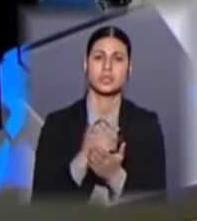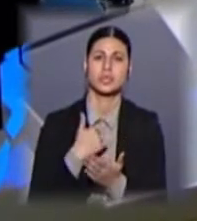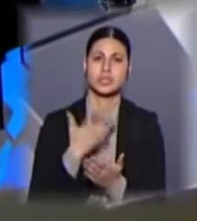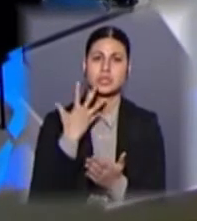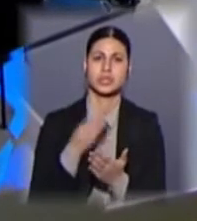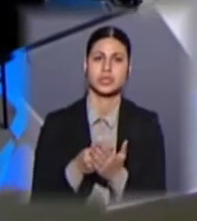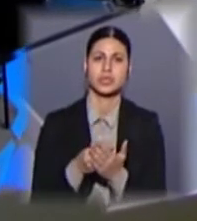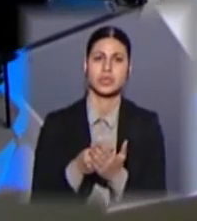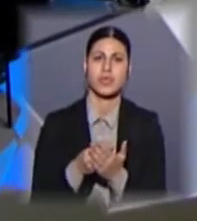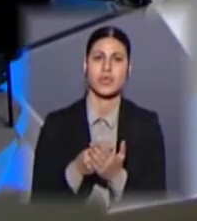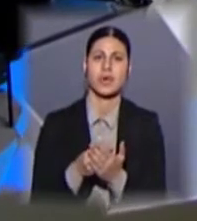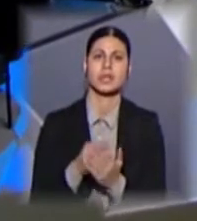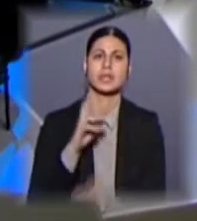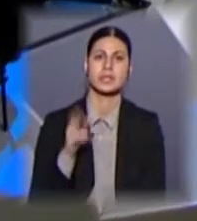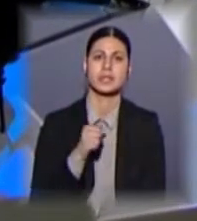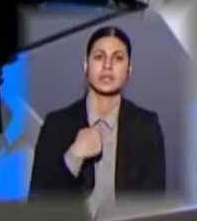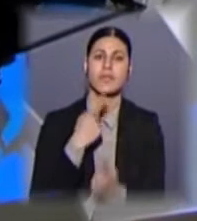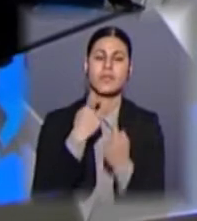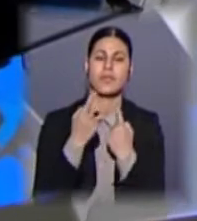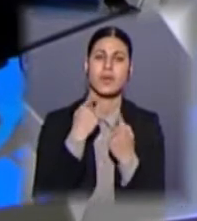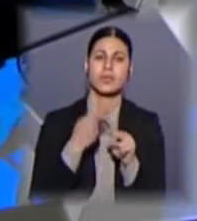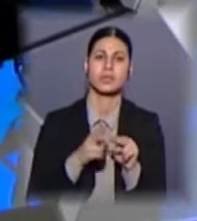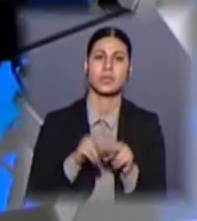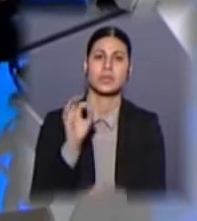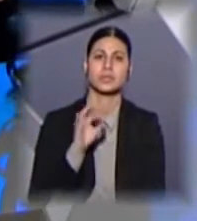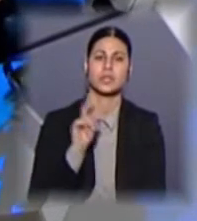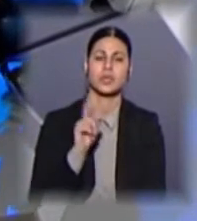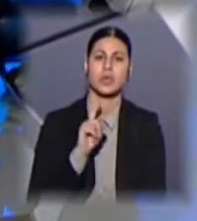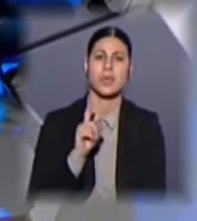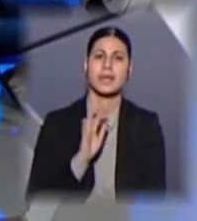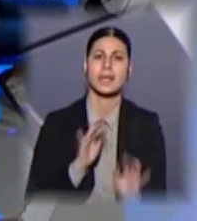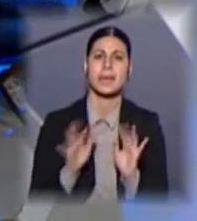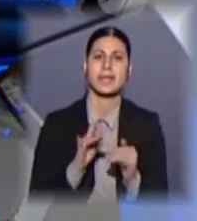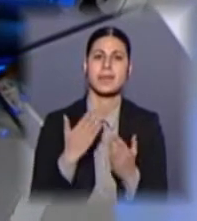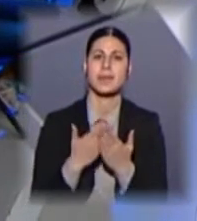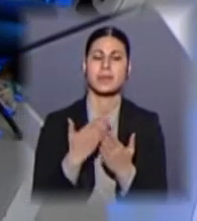ჩვენ ნაწილში დავობთ იმაზე, რომ ქმედება თუნდაც იმ